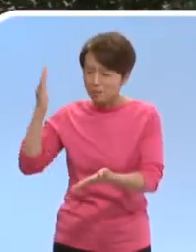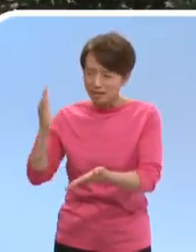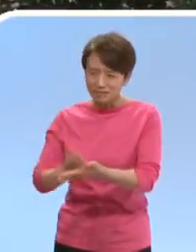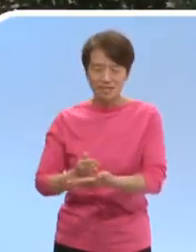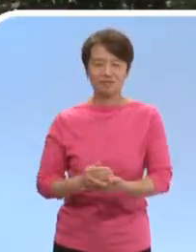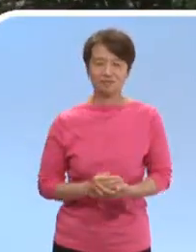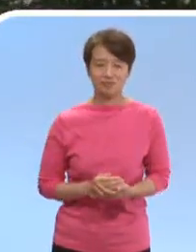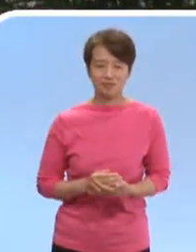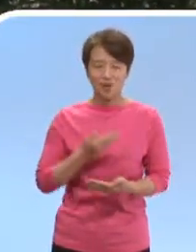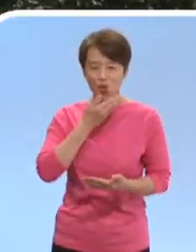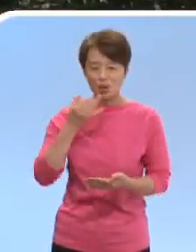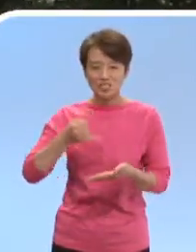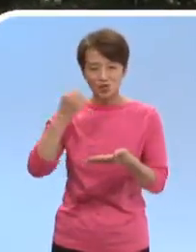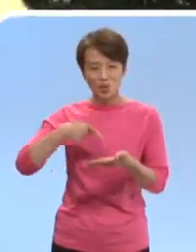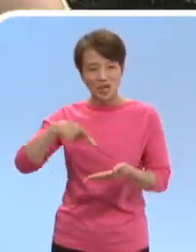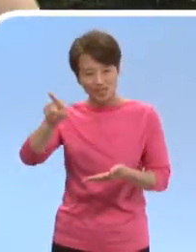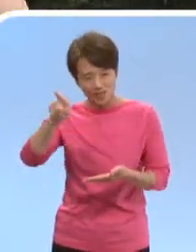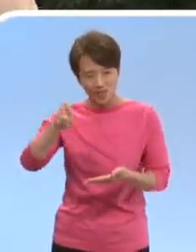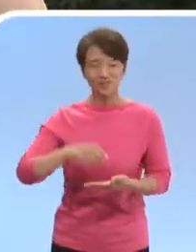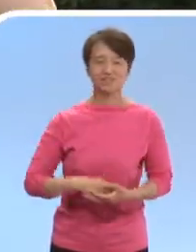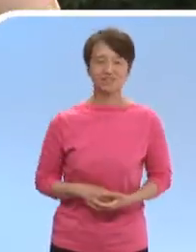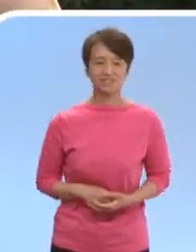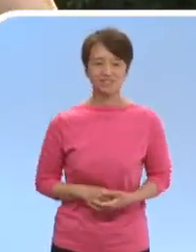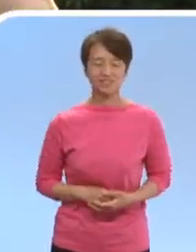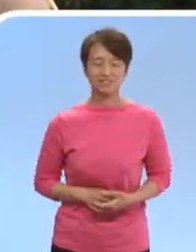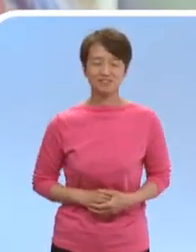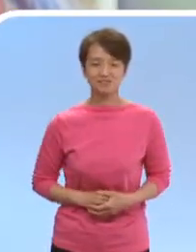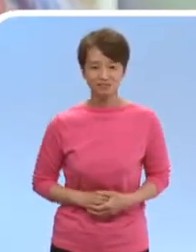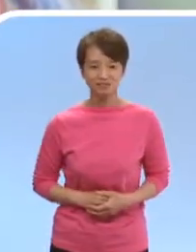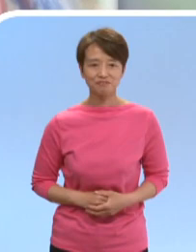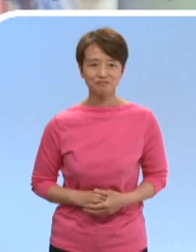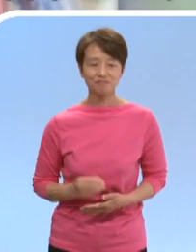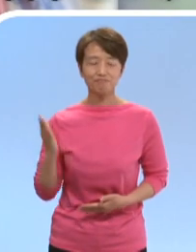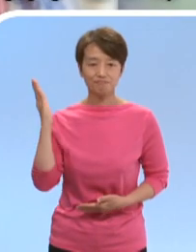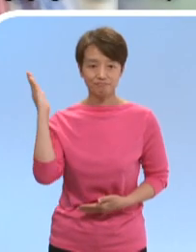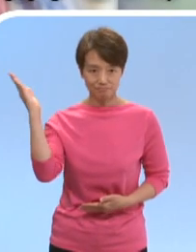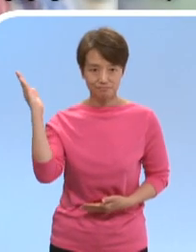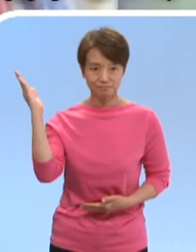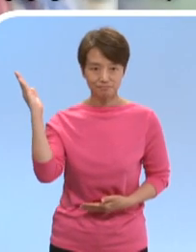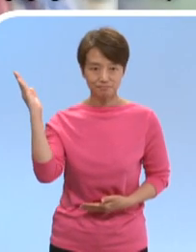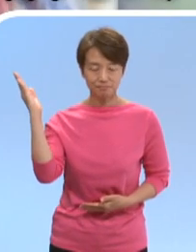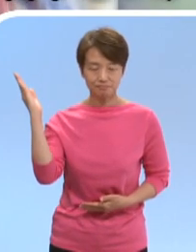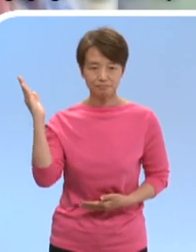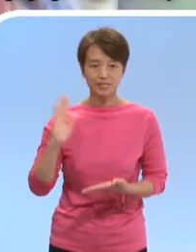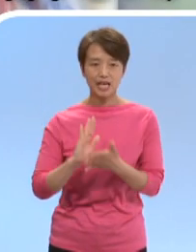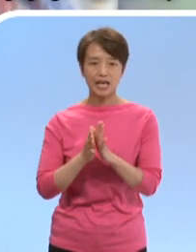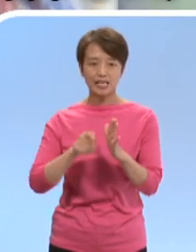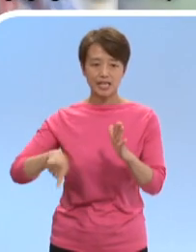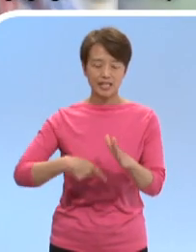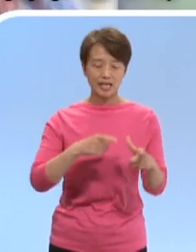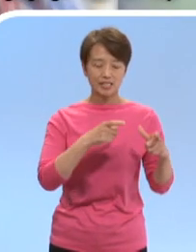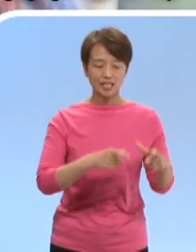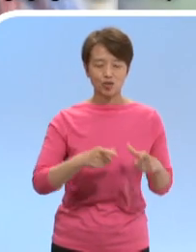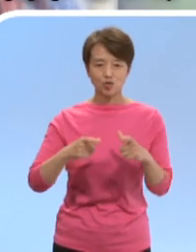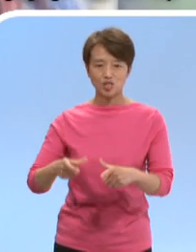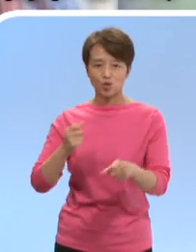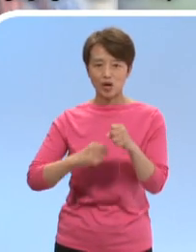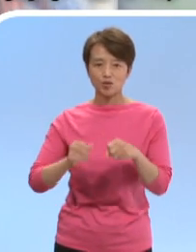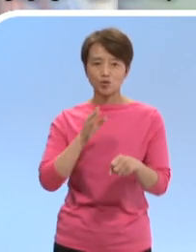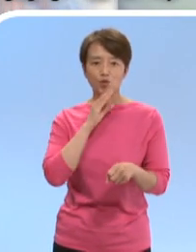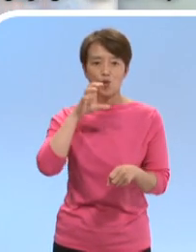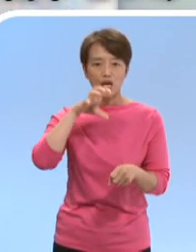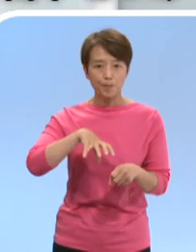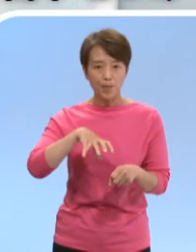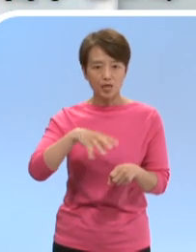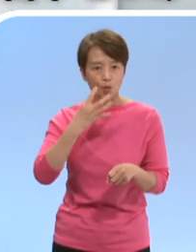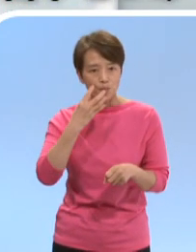。ちゃんと美味しいそうめん食べに行きましょう。 兵庫フィールドパビリオンとは県内各地の活動の現